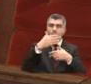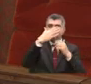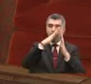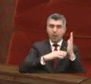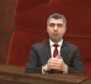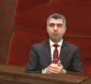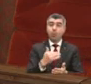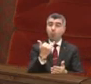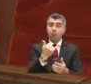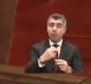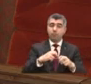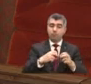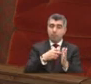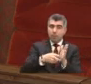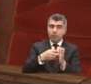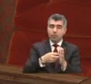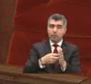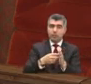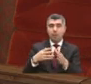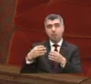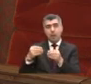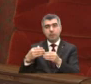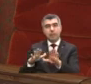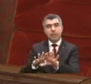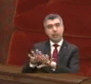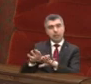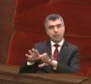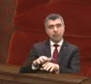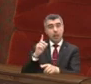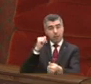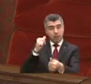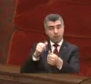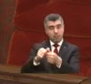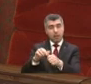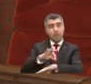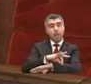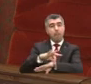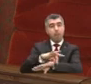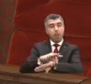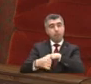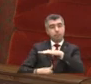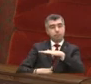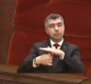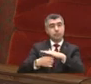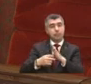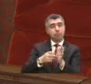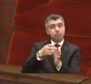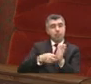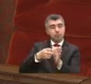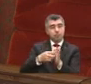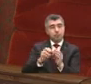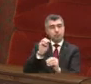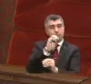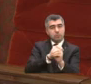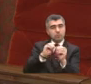الخط السككي بين مدينتي مراكش وكادير، تنبغي نذكر أن المكتب الوطني للسكك الحديدية قام بواحد الدراسة